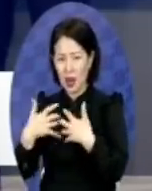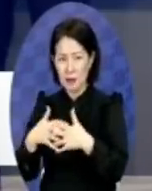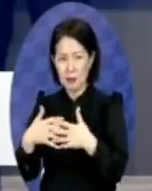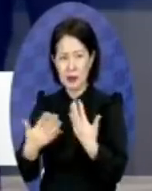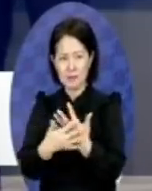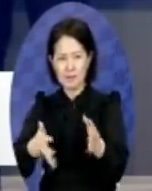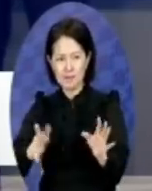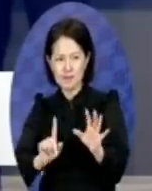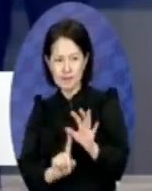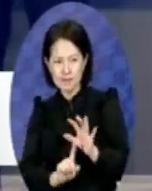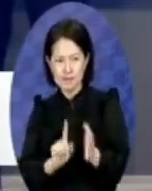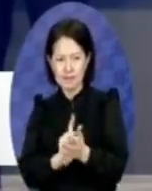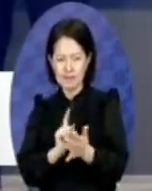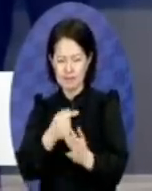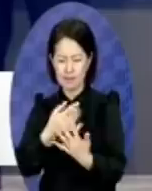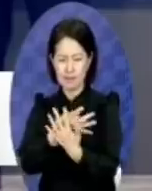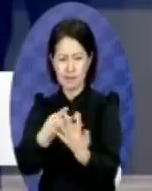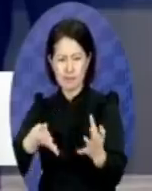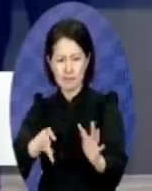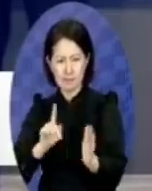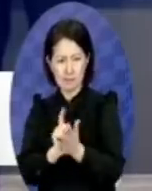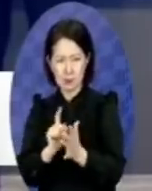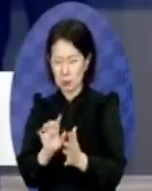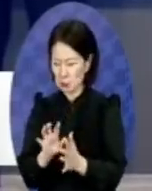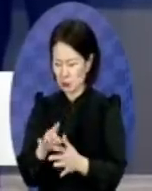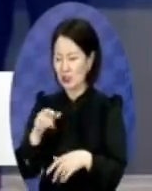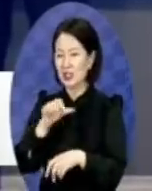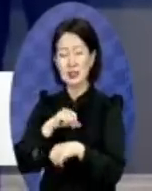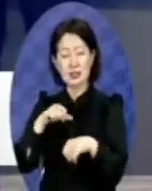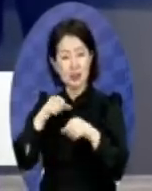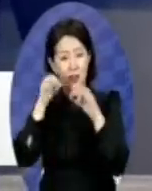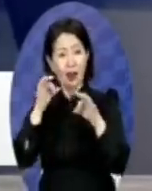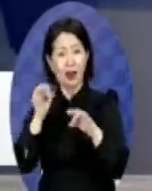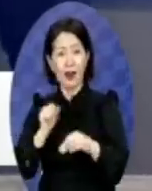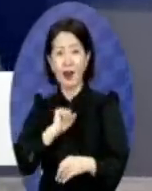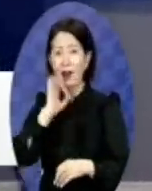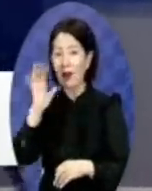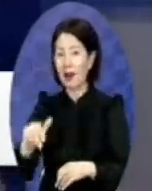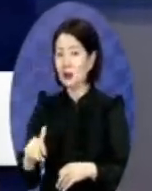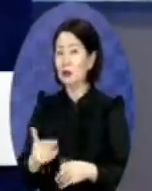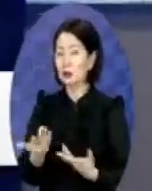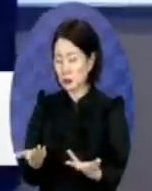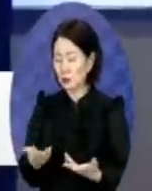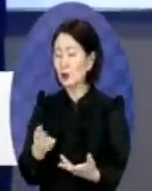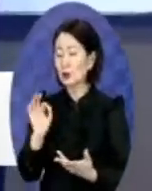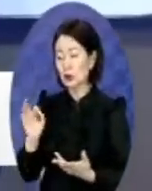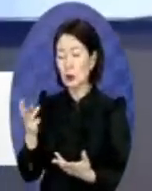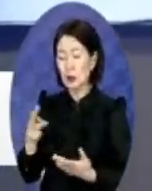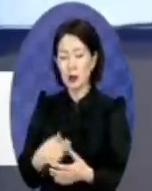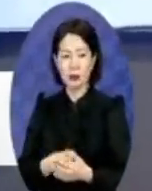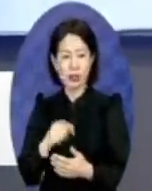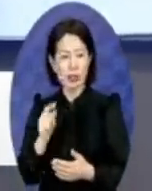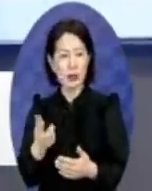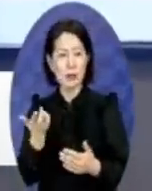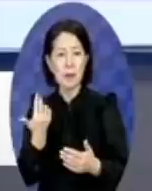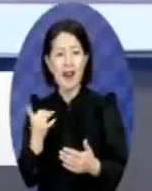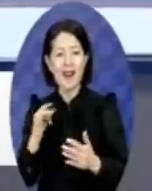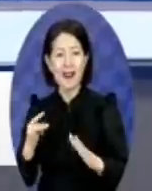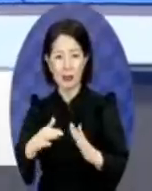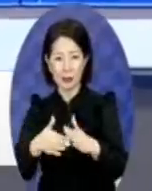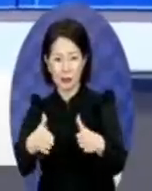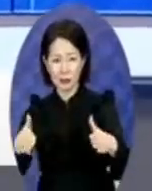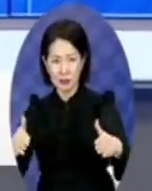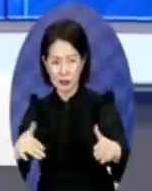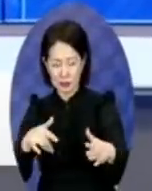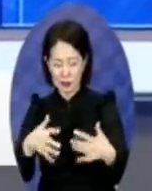хашиж торонт их одоо аль байна уугүй юу гэдэг бас мэдээж асууж тодруулах нь бол зүү хэрэг болоо гэж бодчих. Харин энэ байрны хувьд бол тухайн